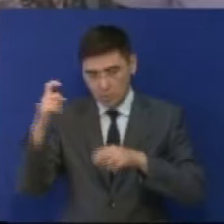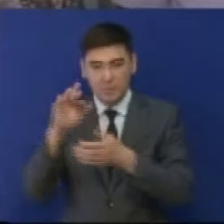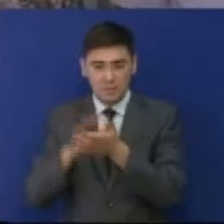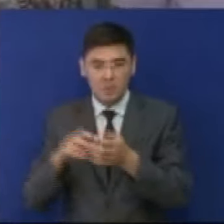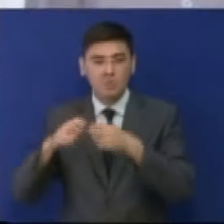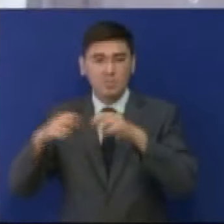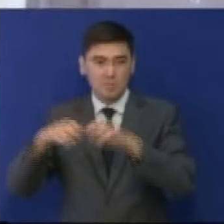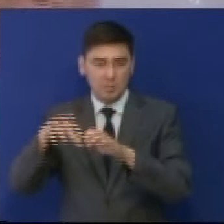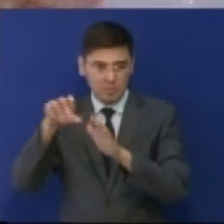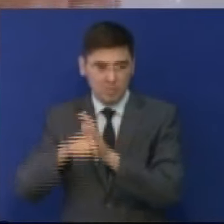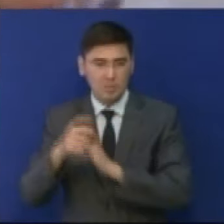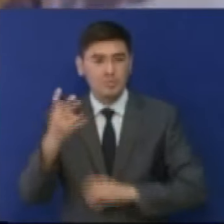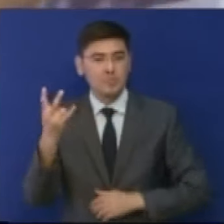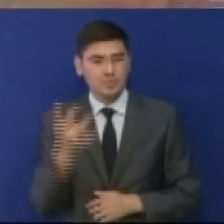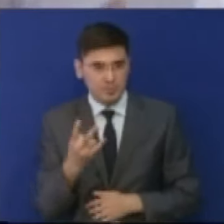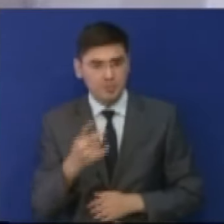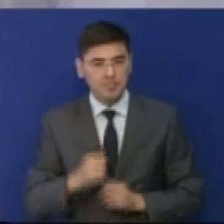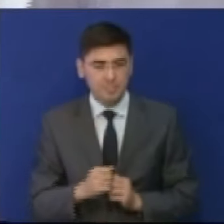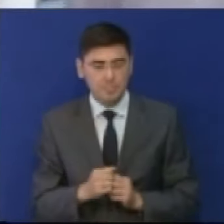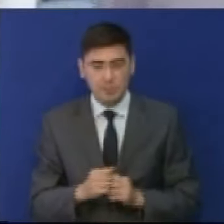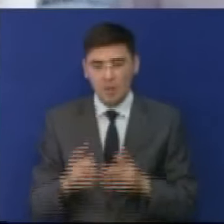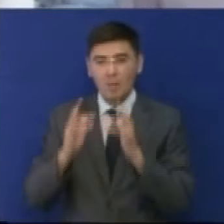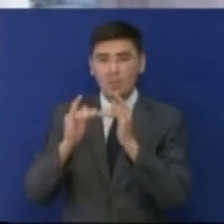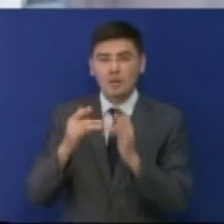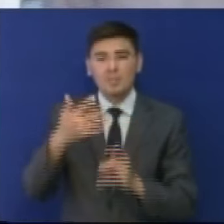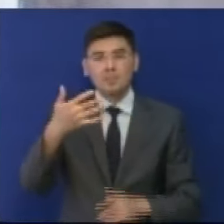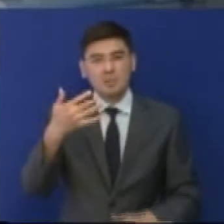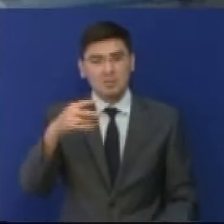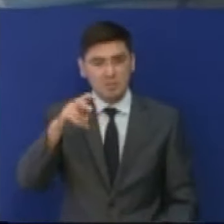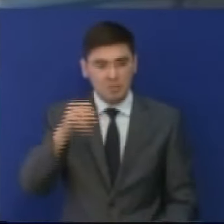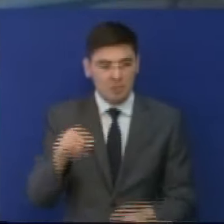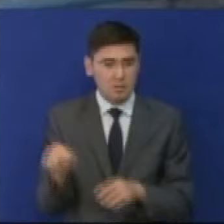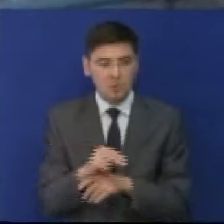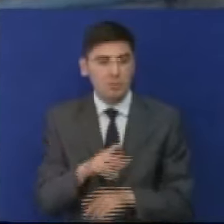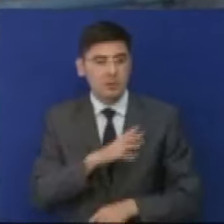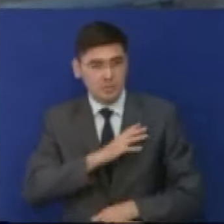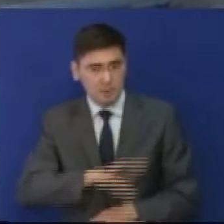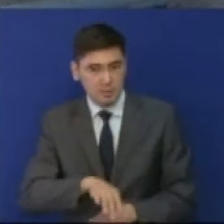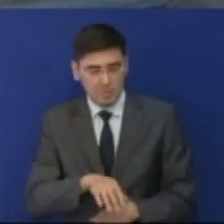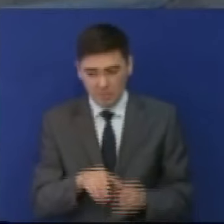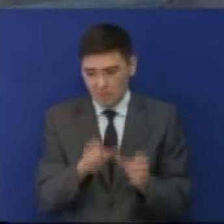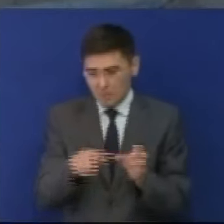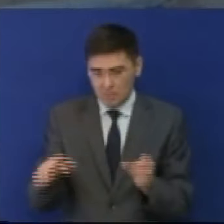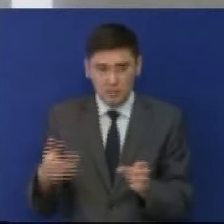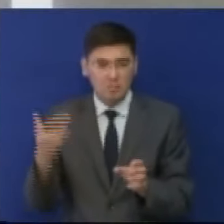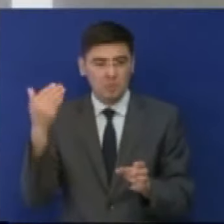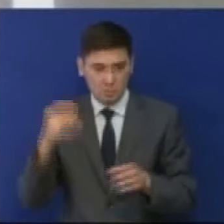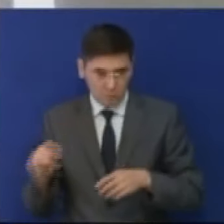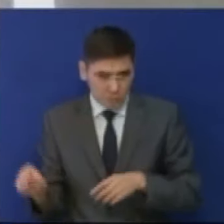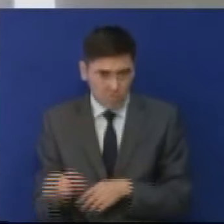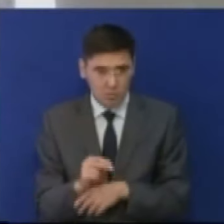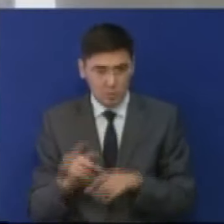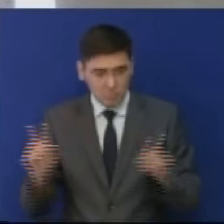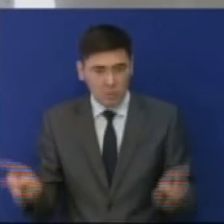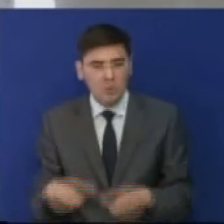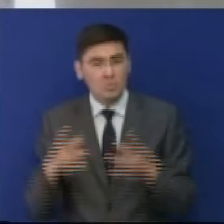решать надо этот вопрос. Здание общежития не ремонтировалось 50 лет. Система отопления давно требует обновления. Специалисты настаивают на